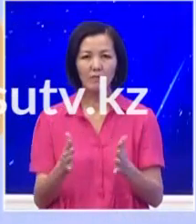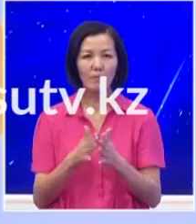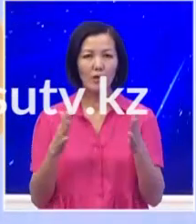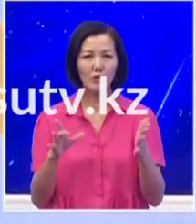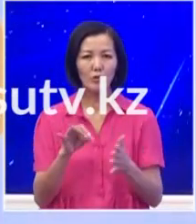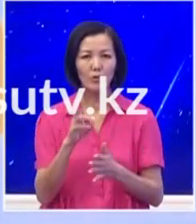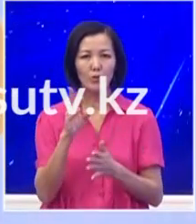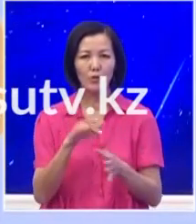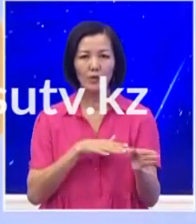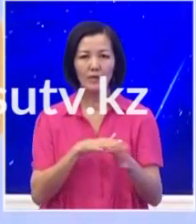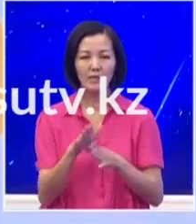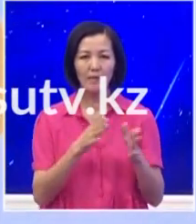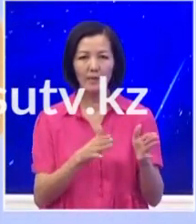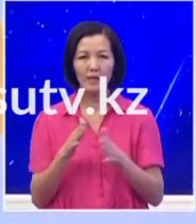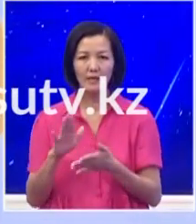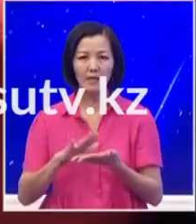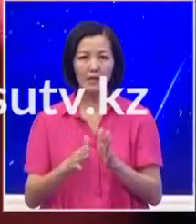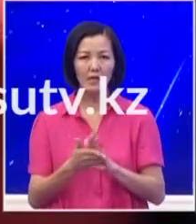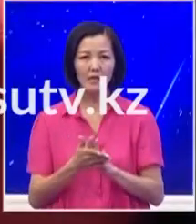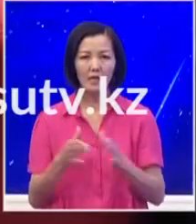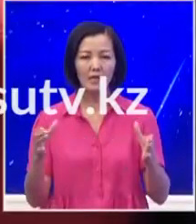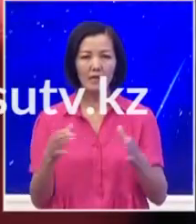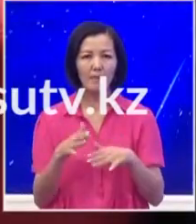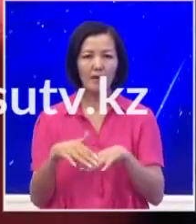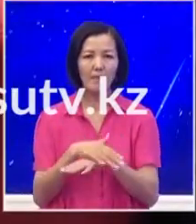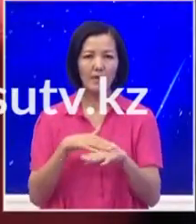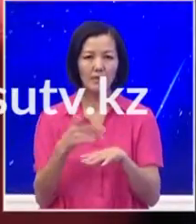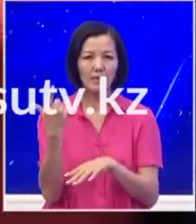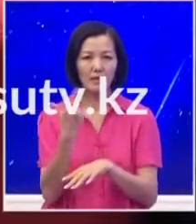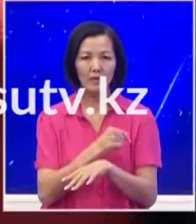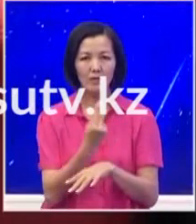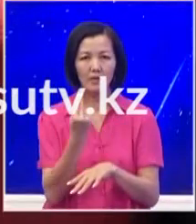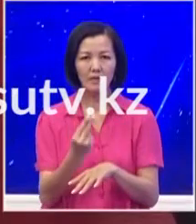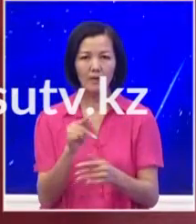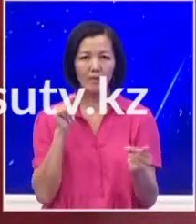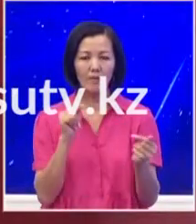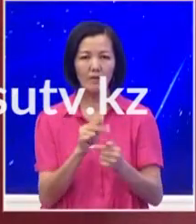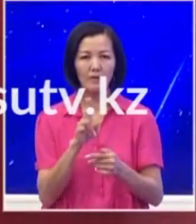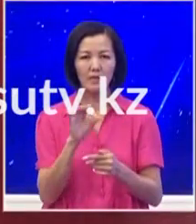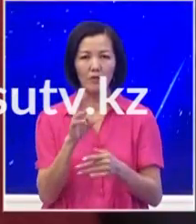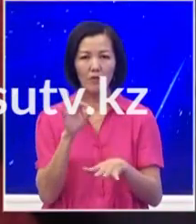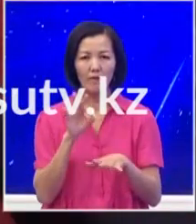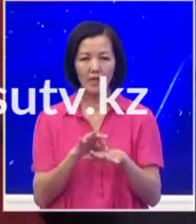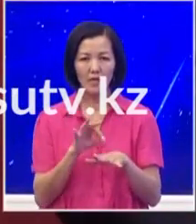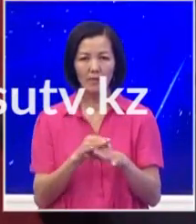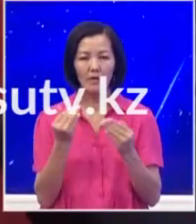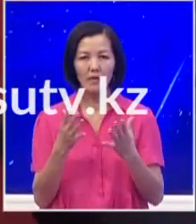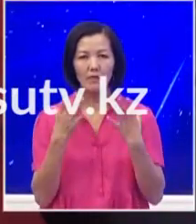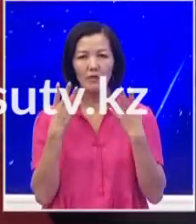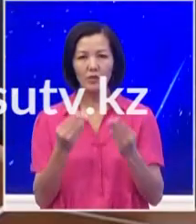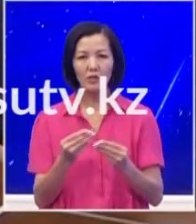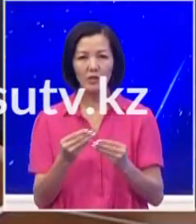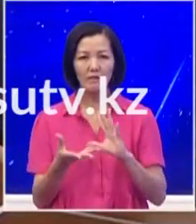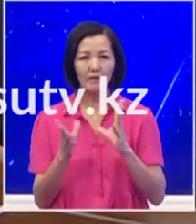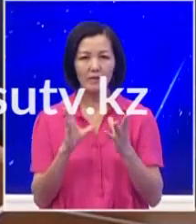роль в стабилизации эпидситуации сыграли кампания по массовой иммунизации и цифровая борьба с коронавирусом. На сегодняшний день по